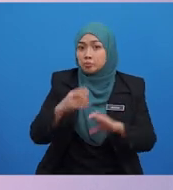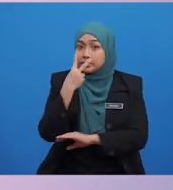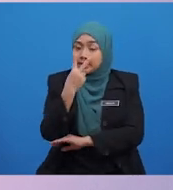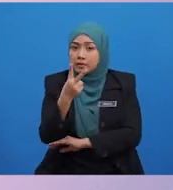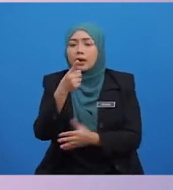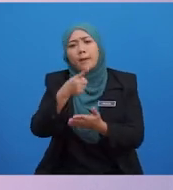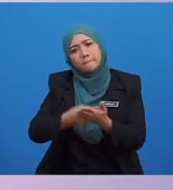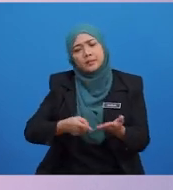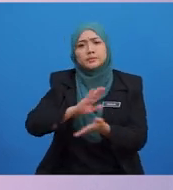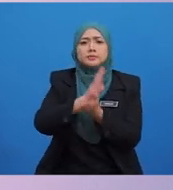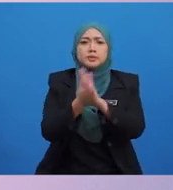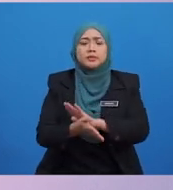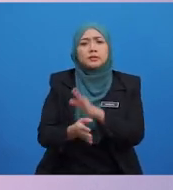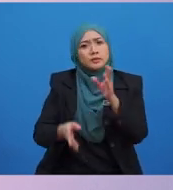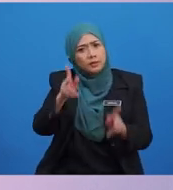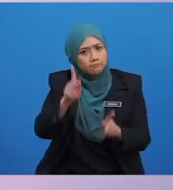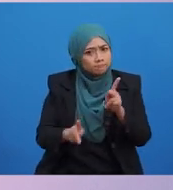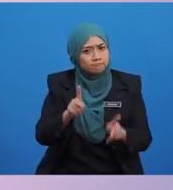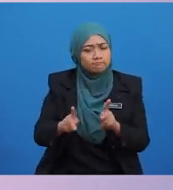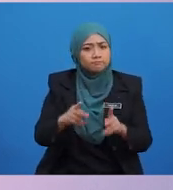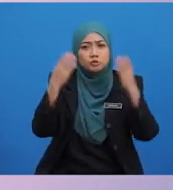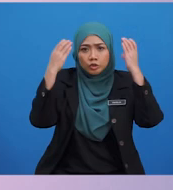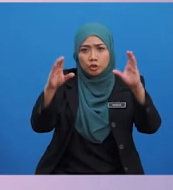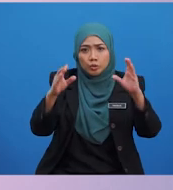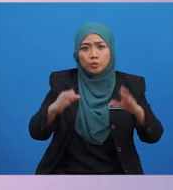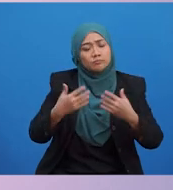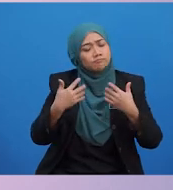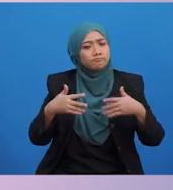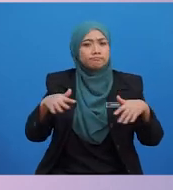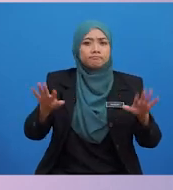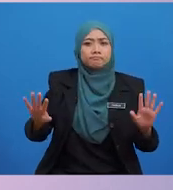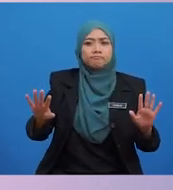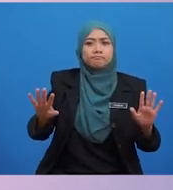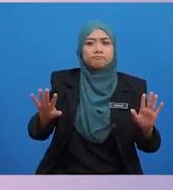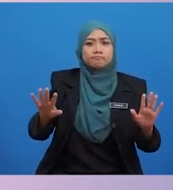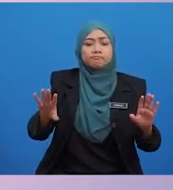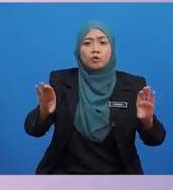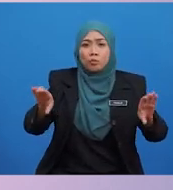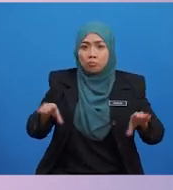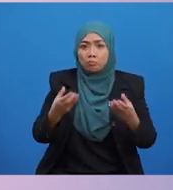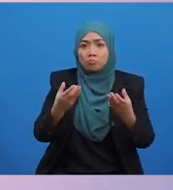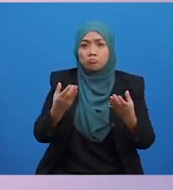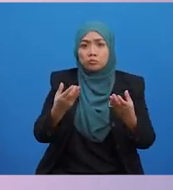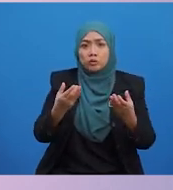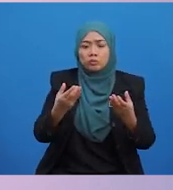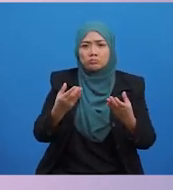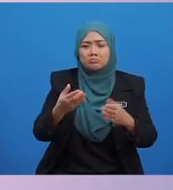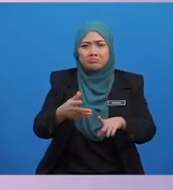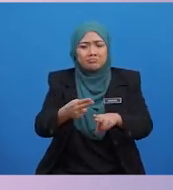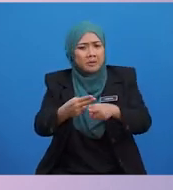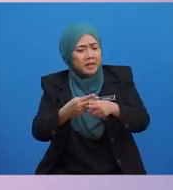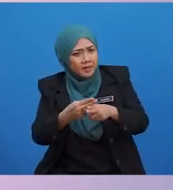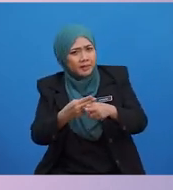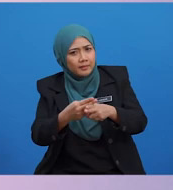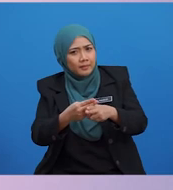perhatikan apel terjadi jika chegou biarkan panjang sisi BC lebih pendek Edel tinggi